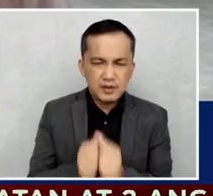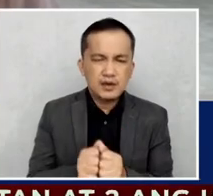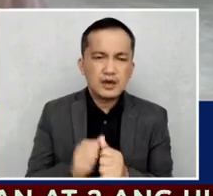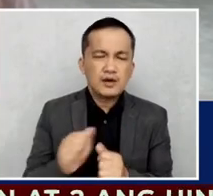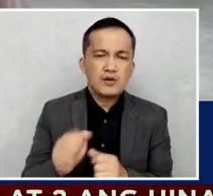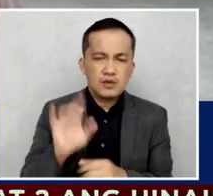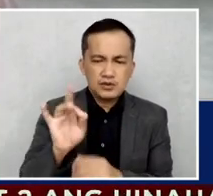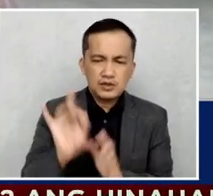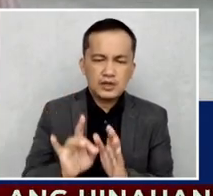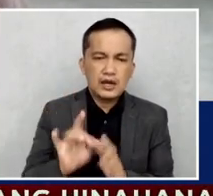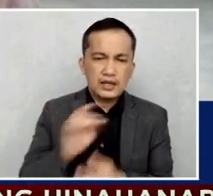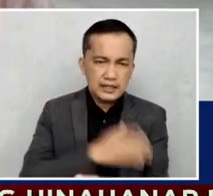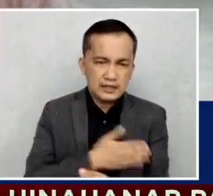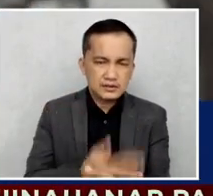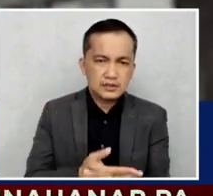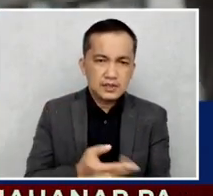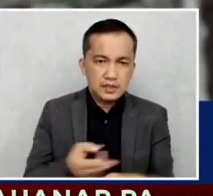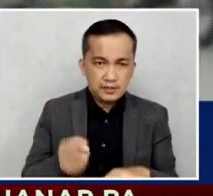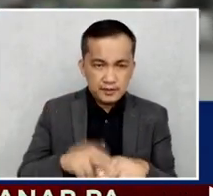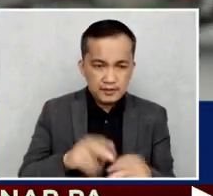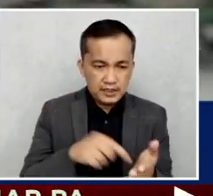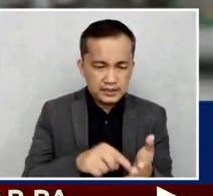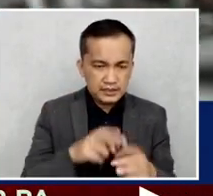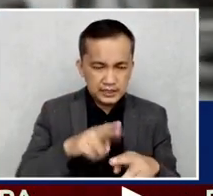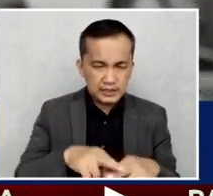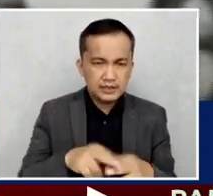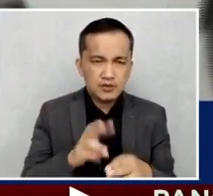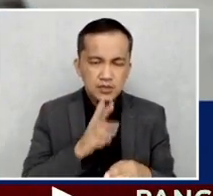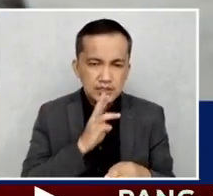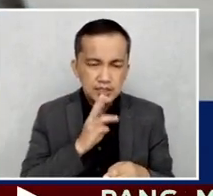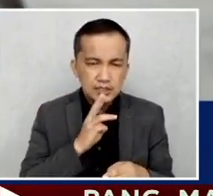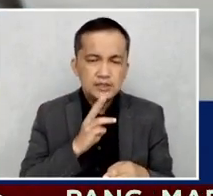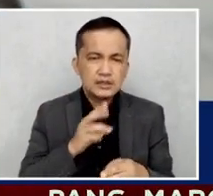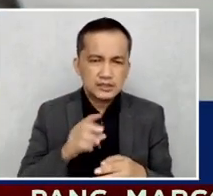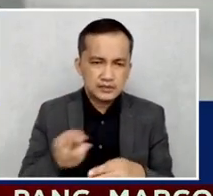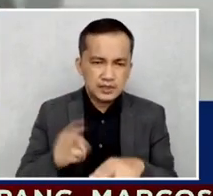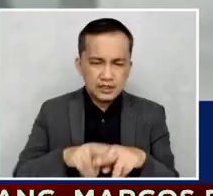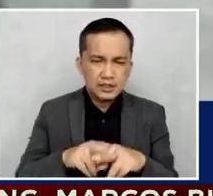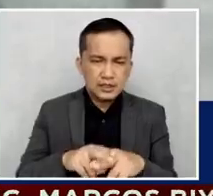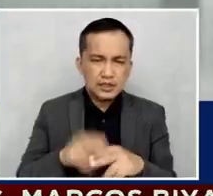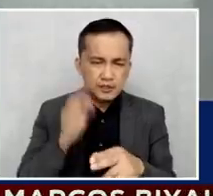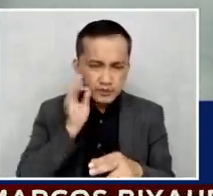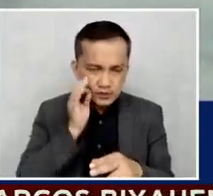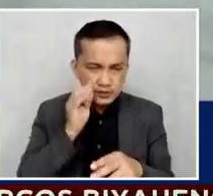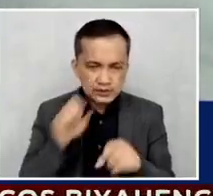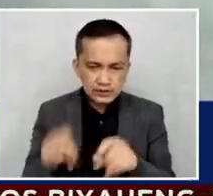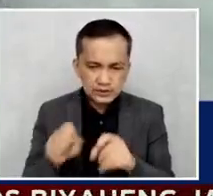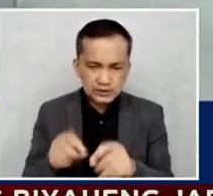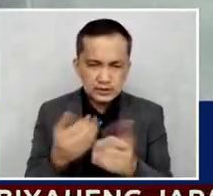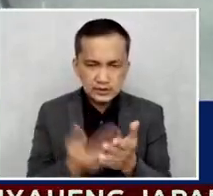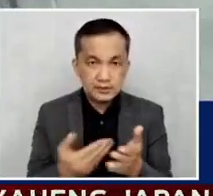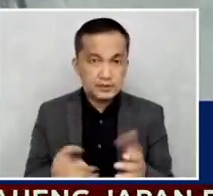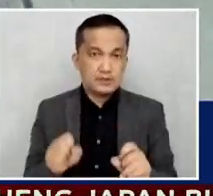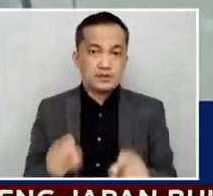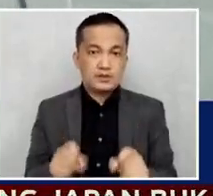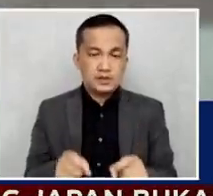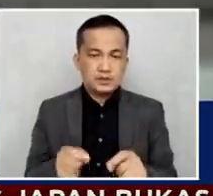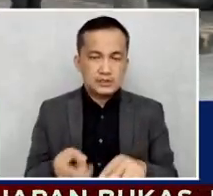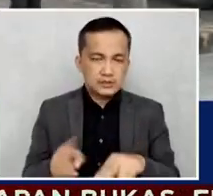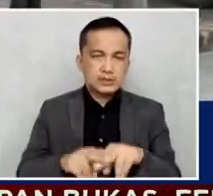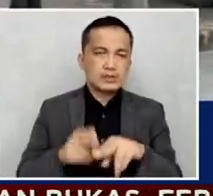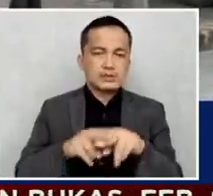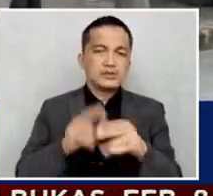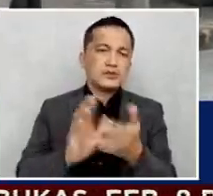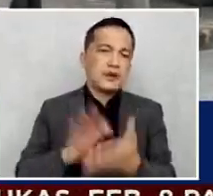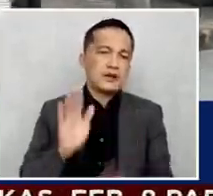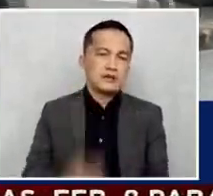kanilang upa pati ang bayad sa tubig. Kahit ang presyo ng prutas na tinda at mga gamit sa pagbebenta ay tumaas din. Wala